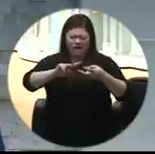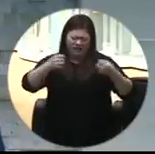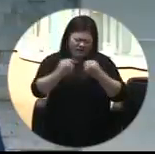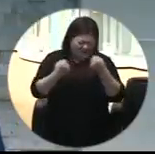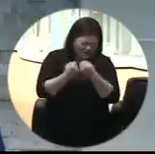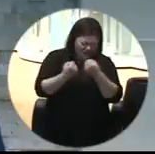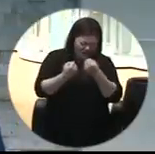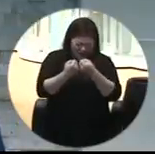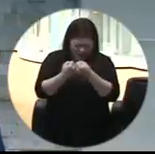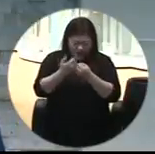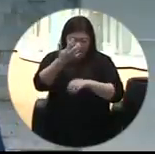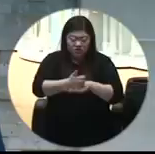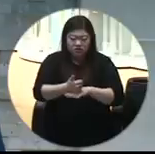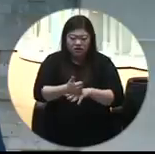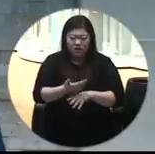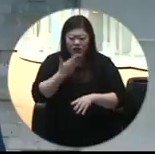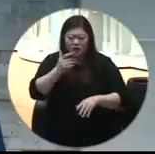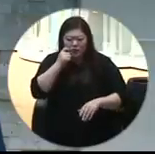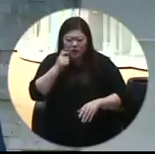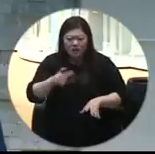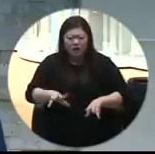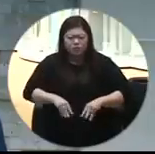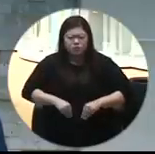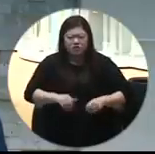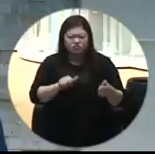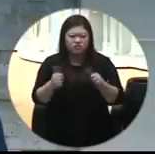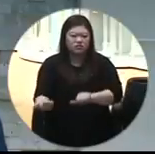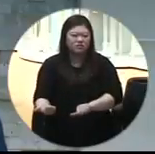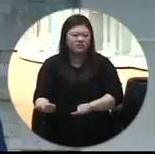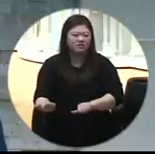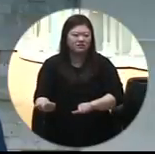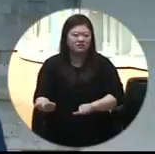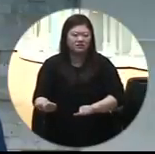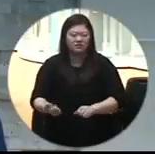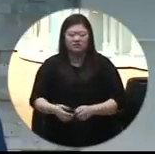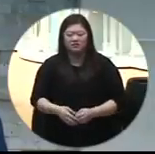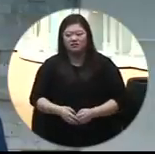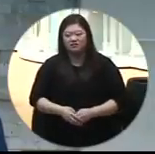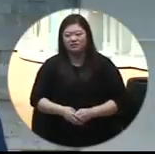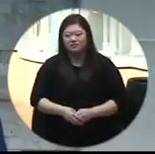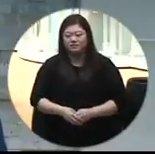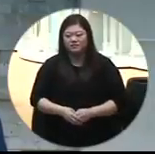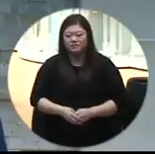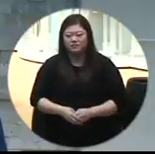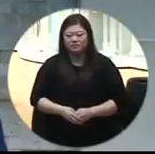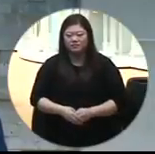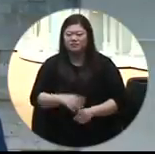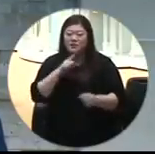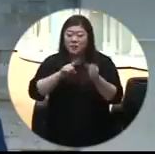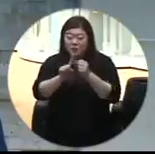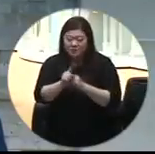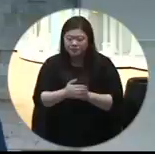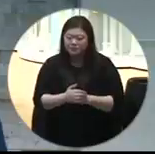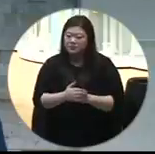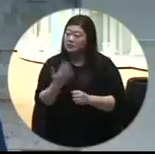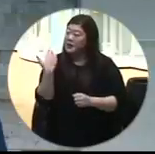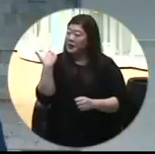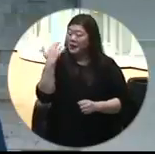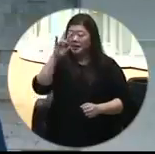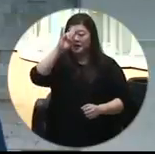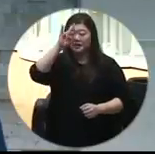거예요. 굶어 죽었다는 겁니다. 제가 이 말씀을 드리느냐. 지금 박근혜 대통령의